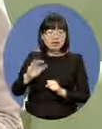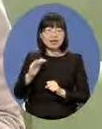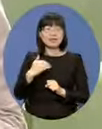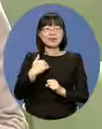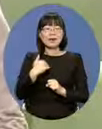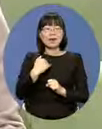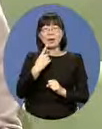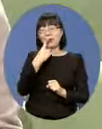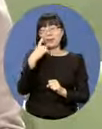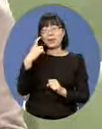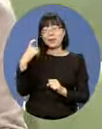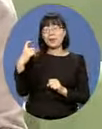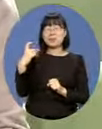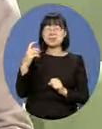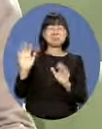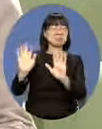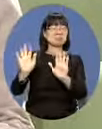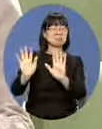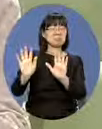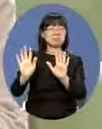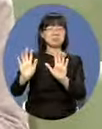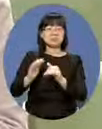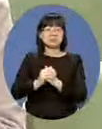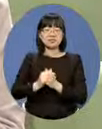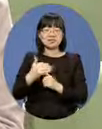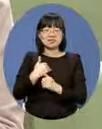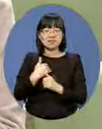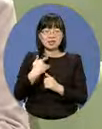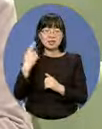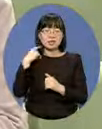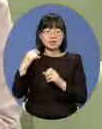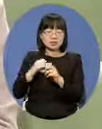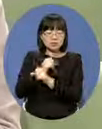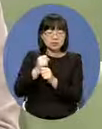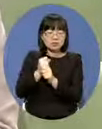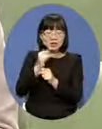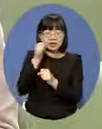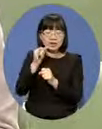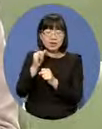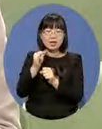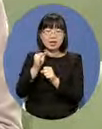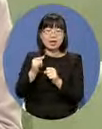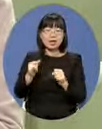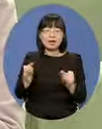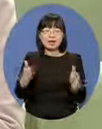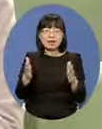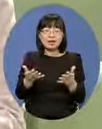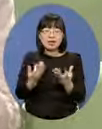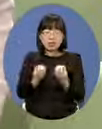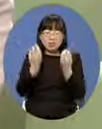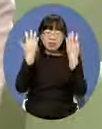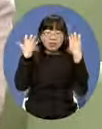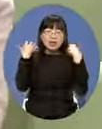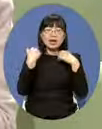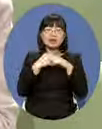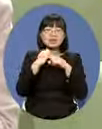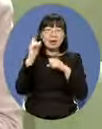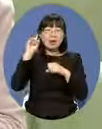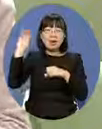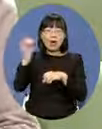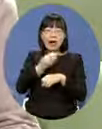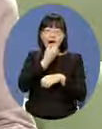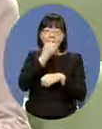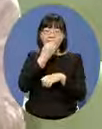폼 때문에 이제 뭐안 묶는다는 거예요. 그럼 이제 저는 머리를 묶고 갔어요. 근데 바람을 가르면서 자전거를 타다 보니까 머리에 입속으로 다